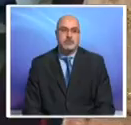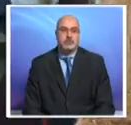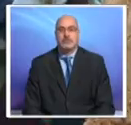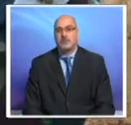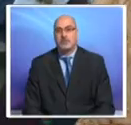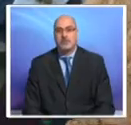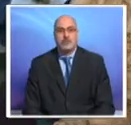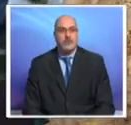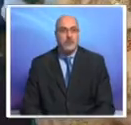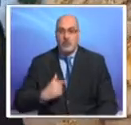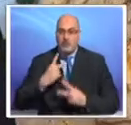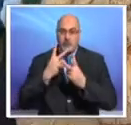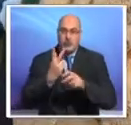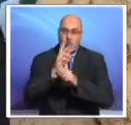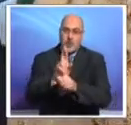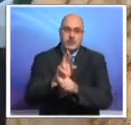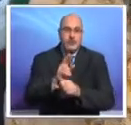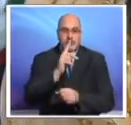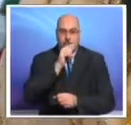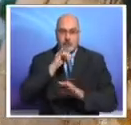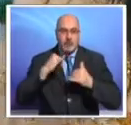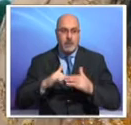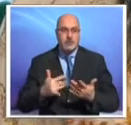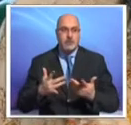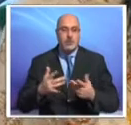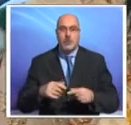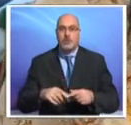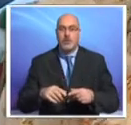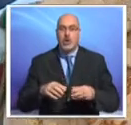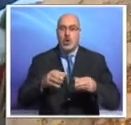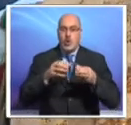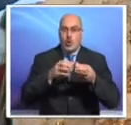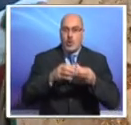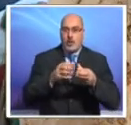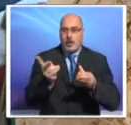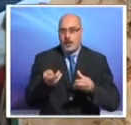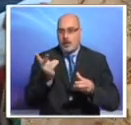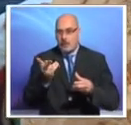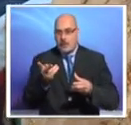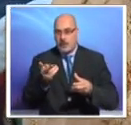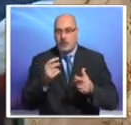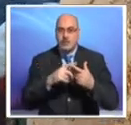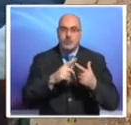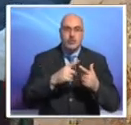احنا اليوم مثلنا المرأة الجزائرية بطابعين مختلفين، اي بطابع قبائلي وطابع الصف،